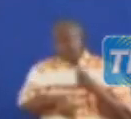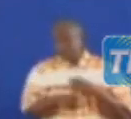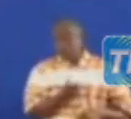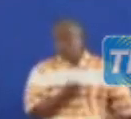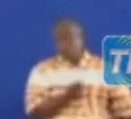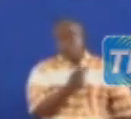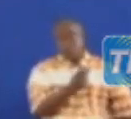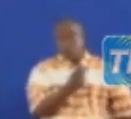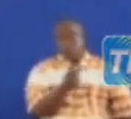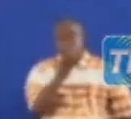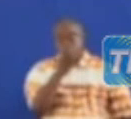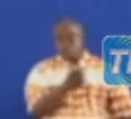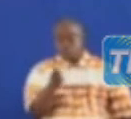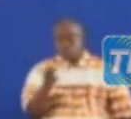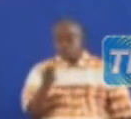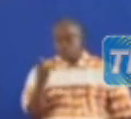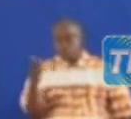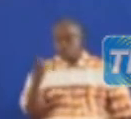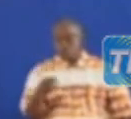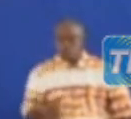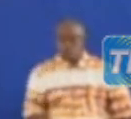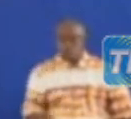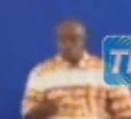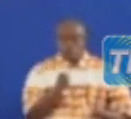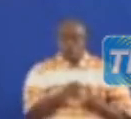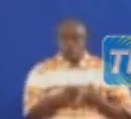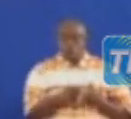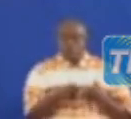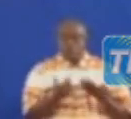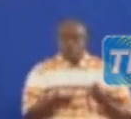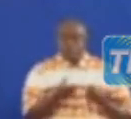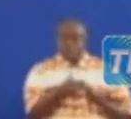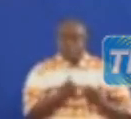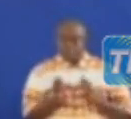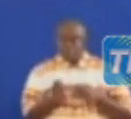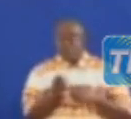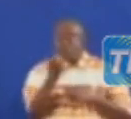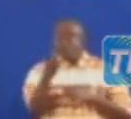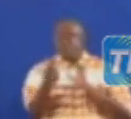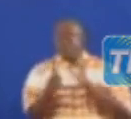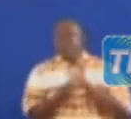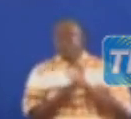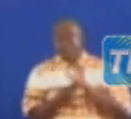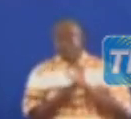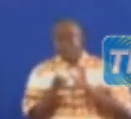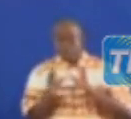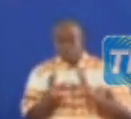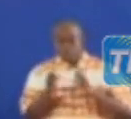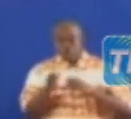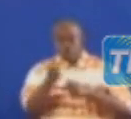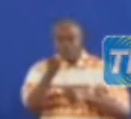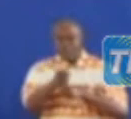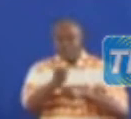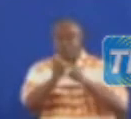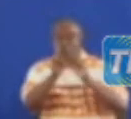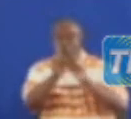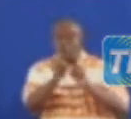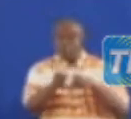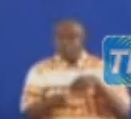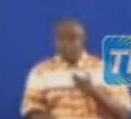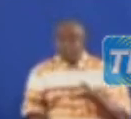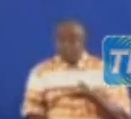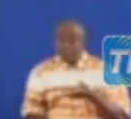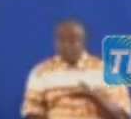wa 2022-23, Ofisi ya Rais Temisemi fungu 56, Tume ya Utumishi wa Walimu fungu namba